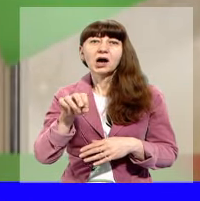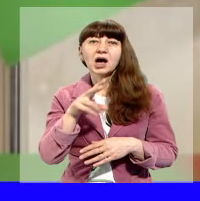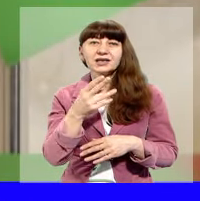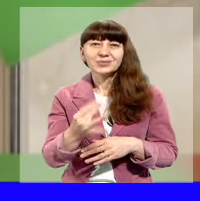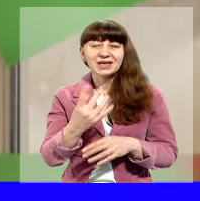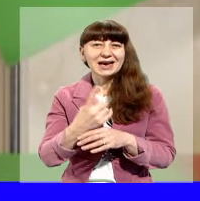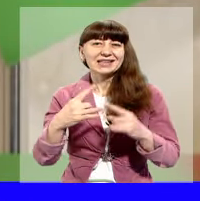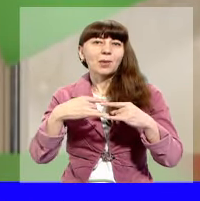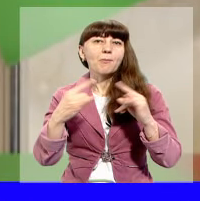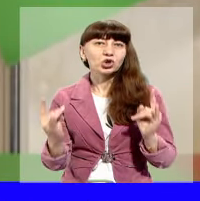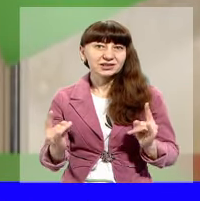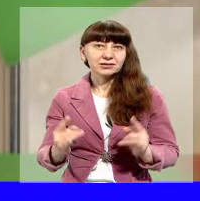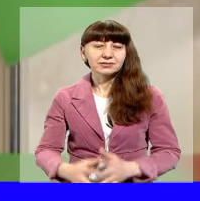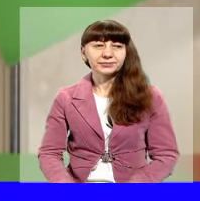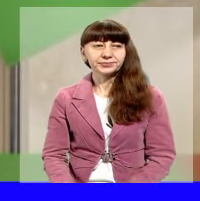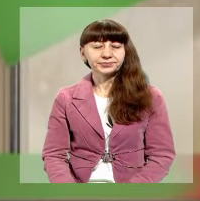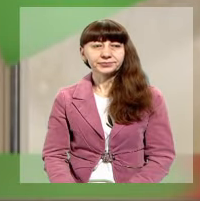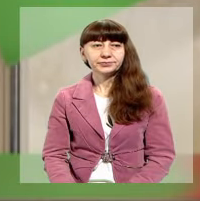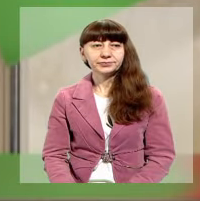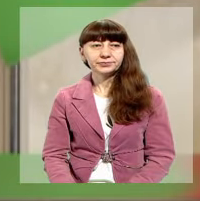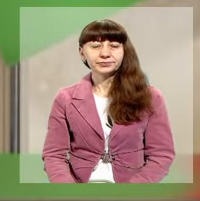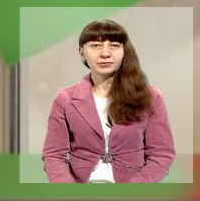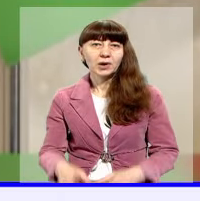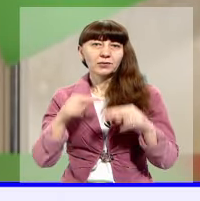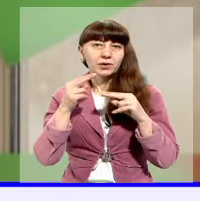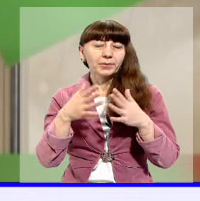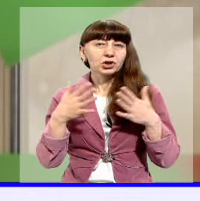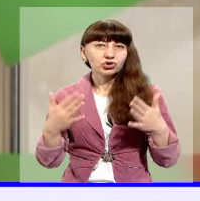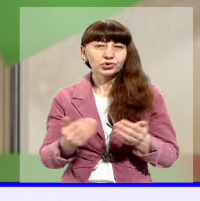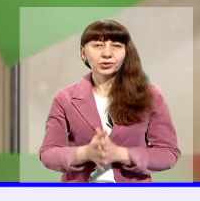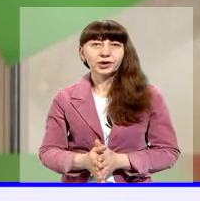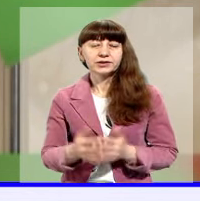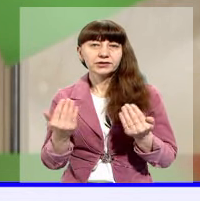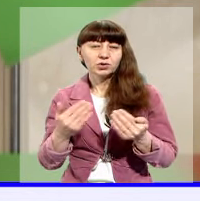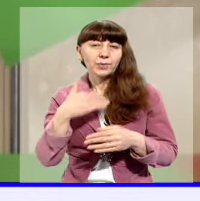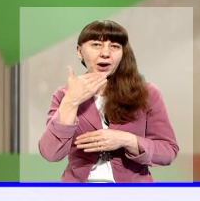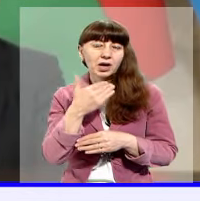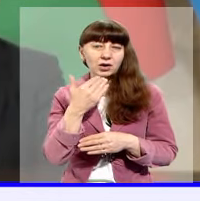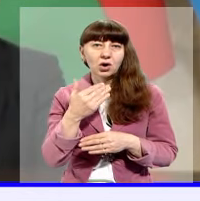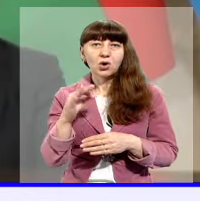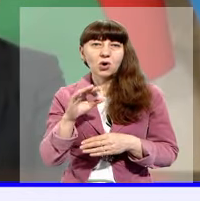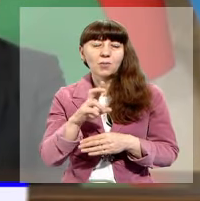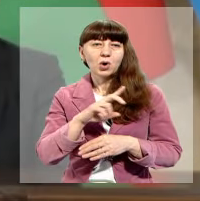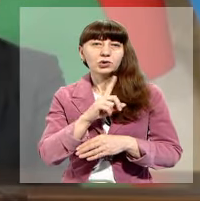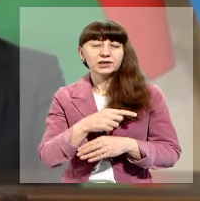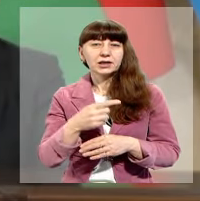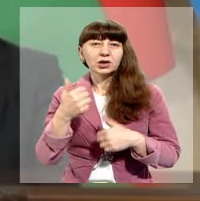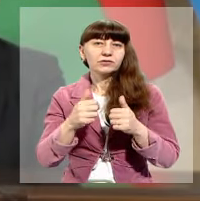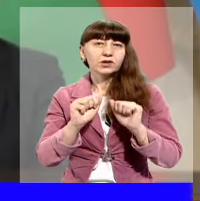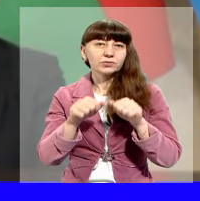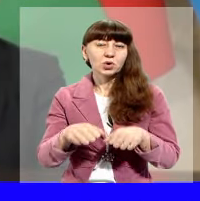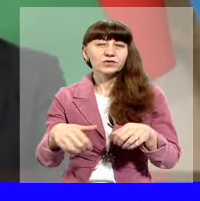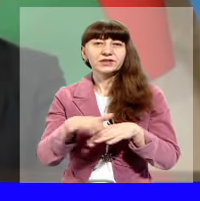Біз бүгін бүкіл әлемде ресурстардан бөлек көлік логистика саласындағы мүмкіндіктерге қол жеткізу үшін бәсекелестік күшейіп келе жатқан туралы айттық.